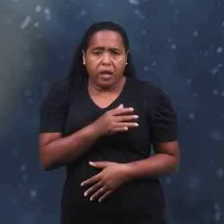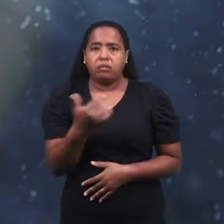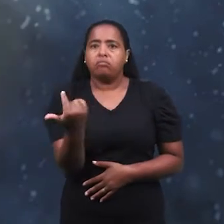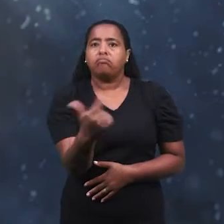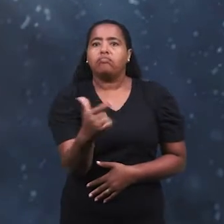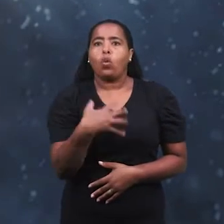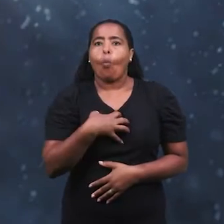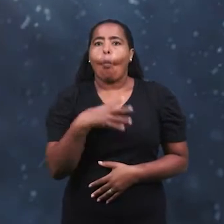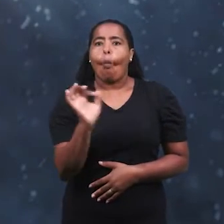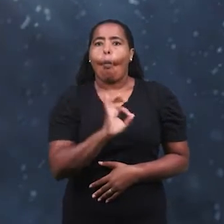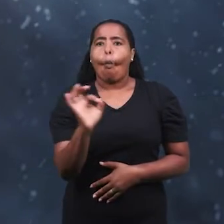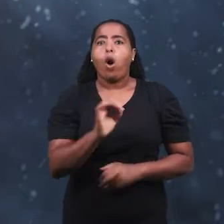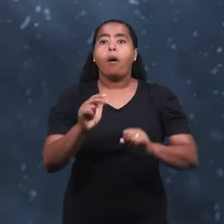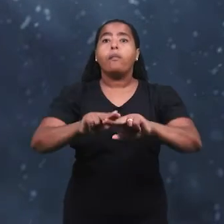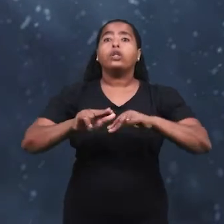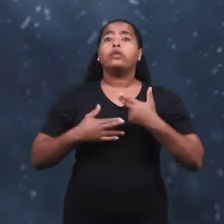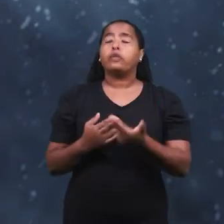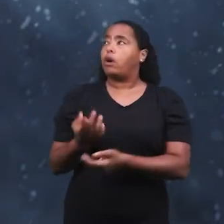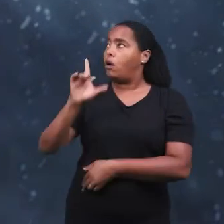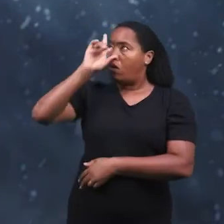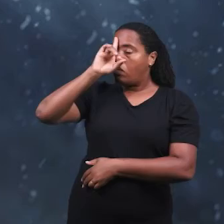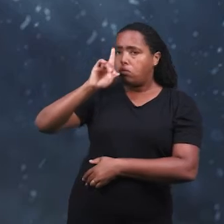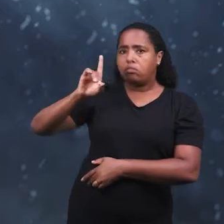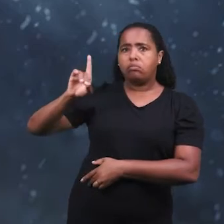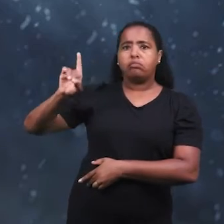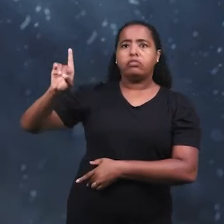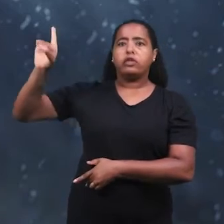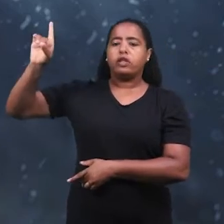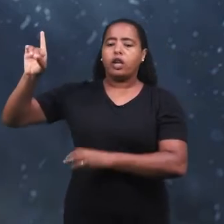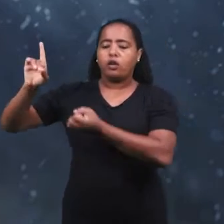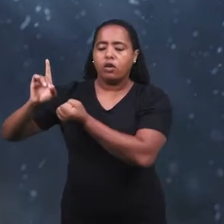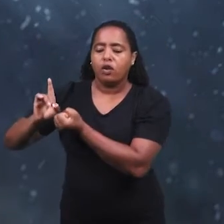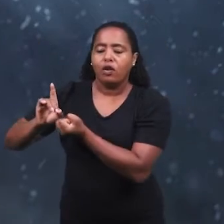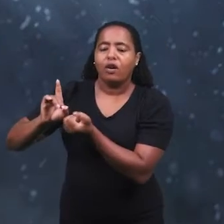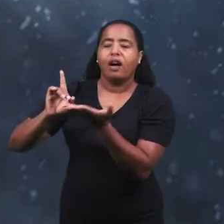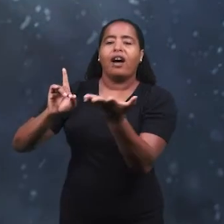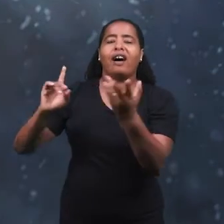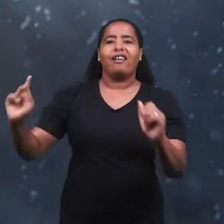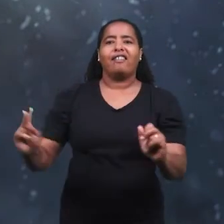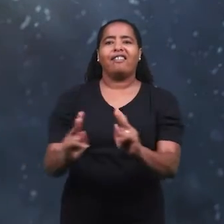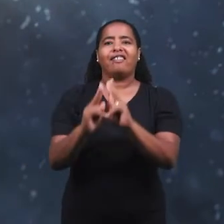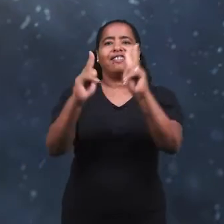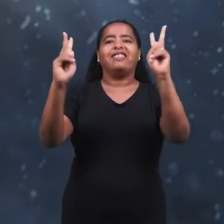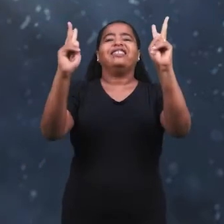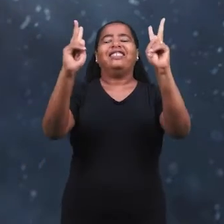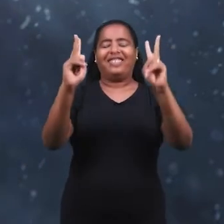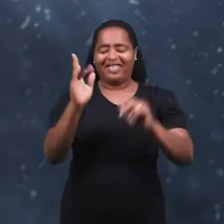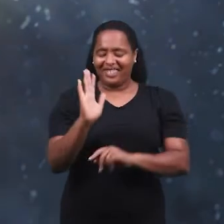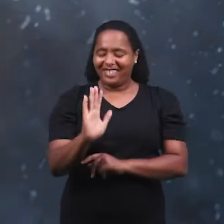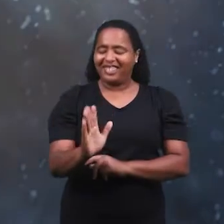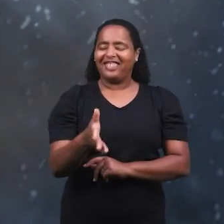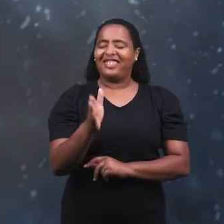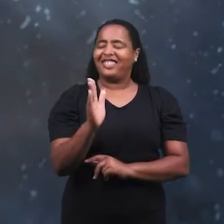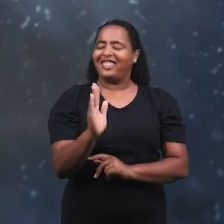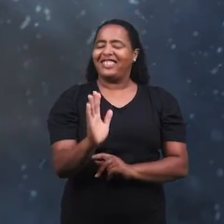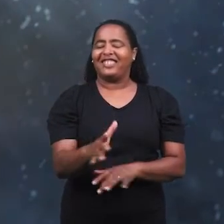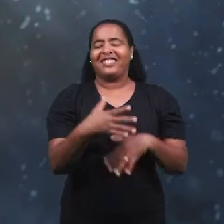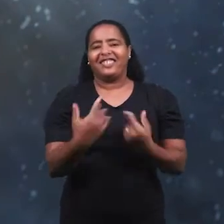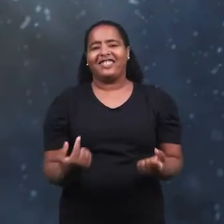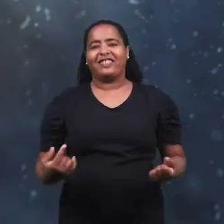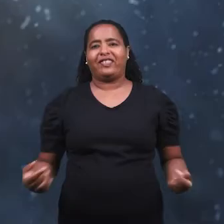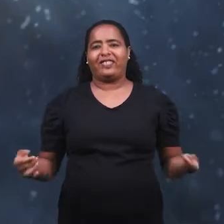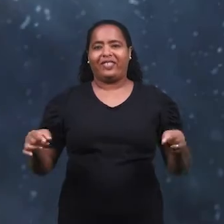Не бойся, потому что Бог твой уже дал тебе